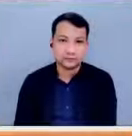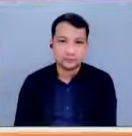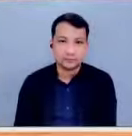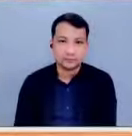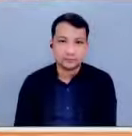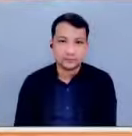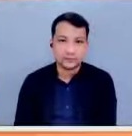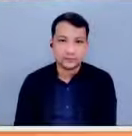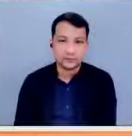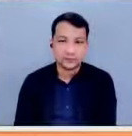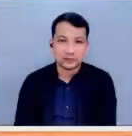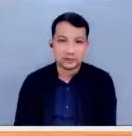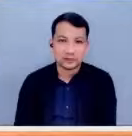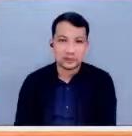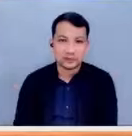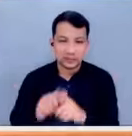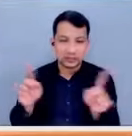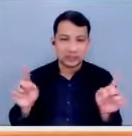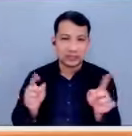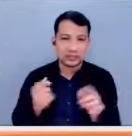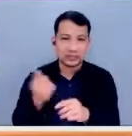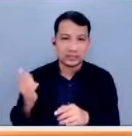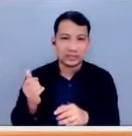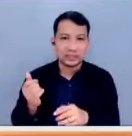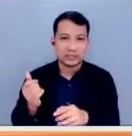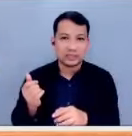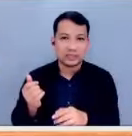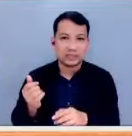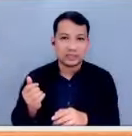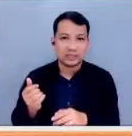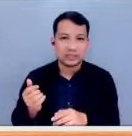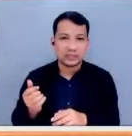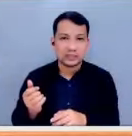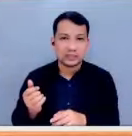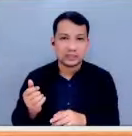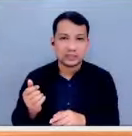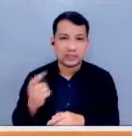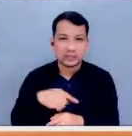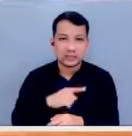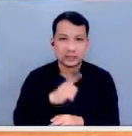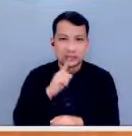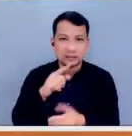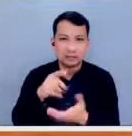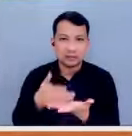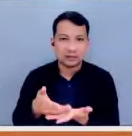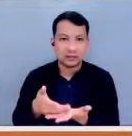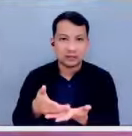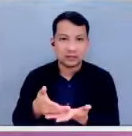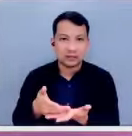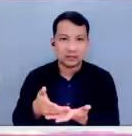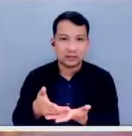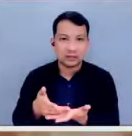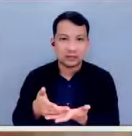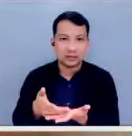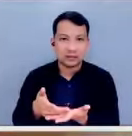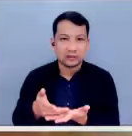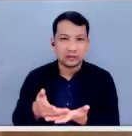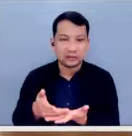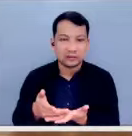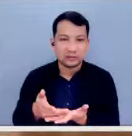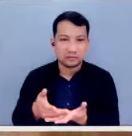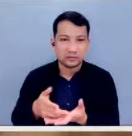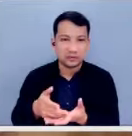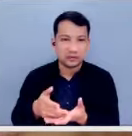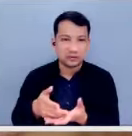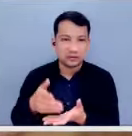So yung difference niya with other cakes. Yes. What's the trick? Do we wiggle it? We need just to a little put some bit? Air sa side para